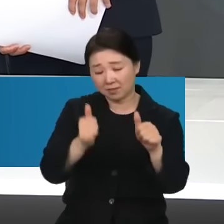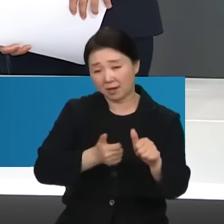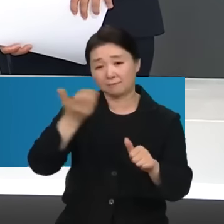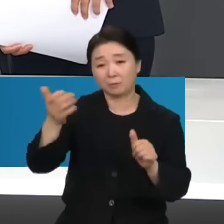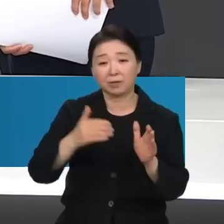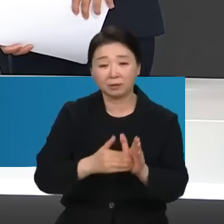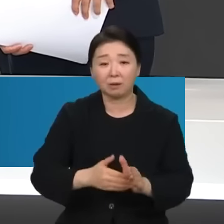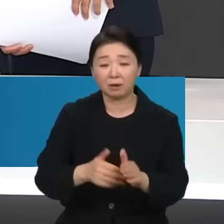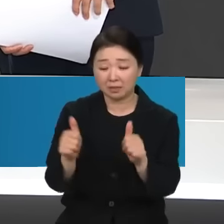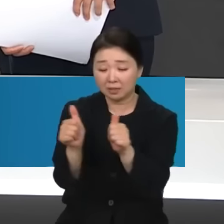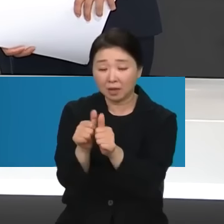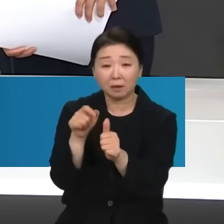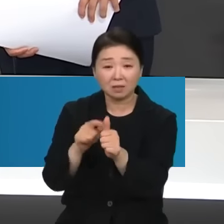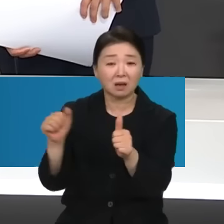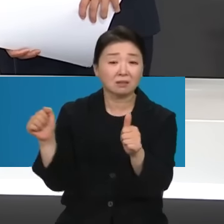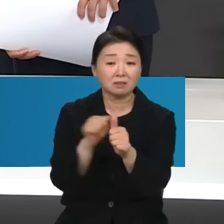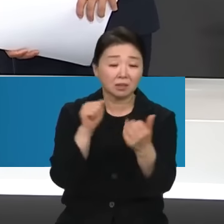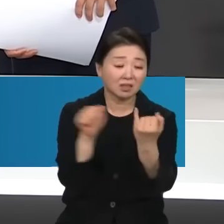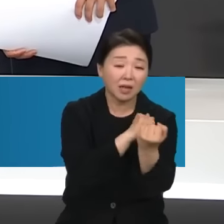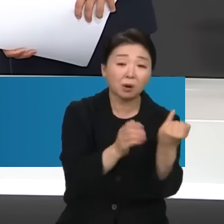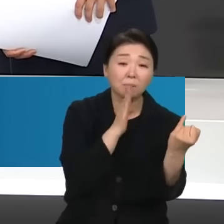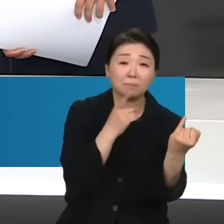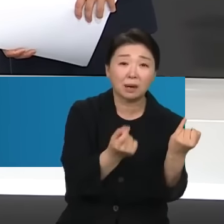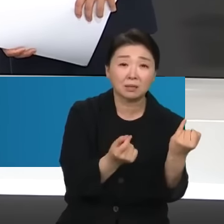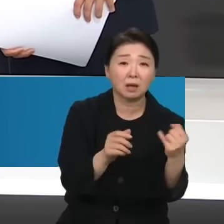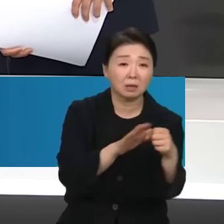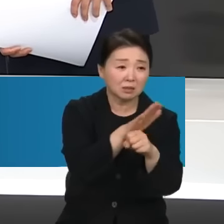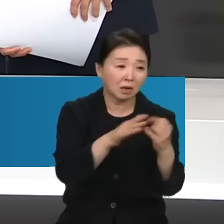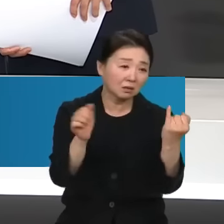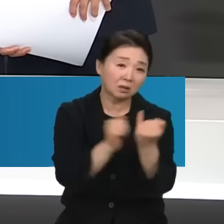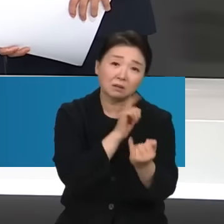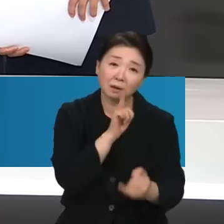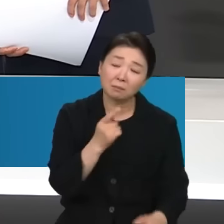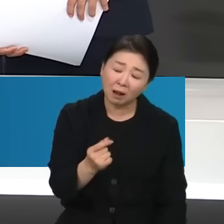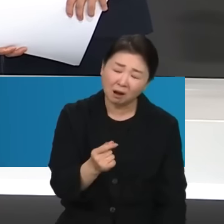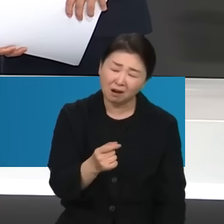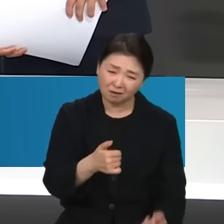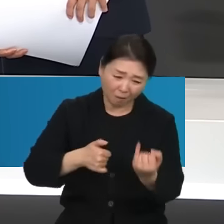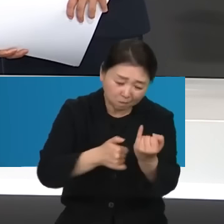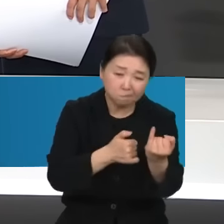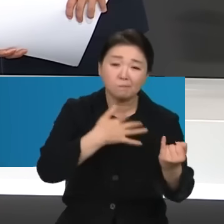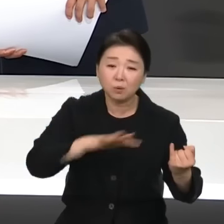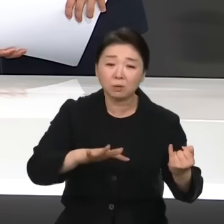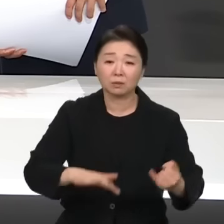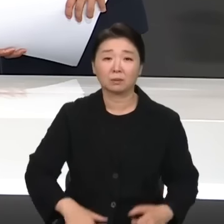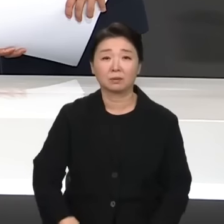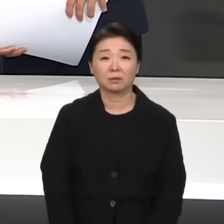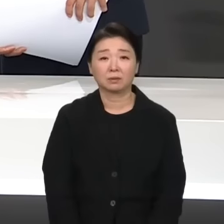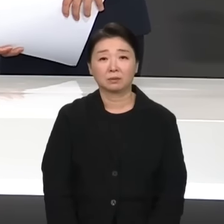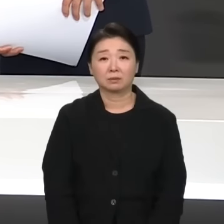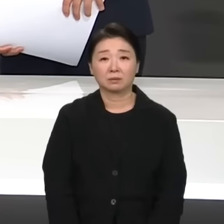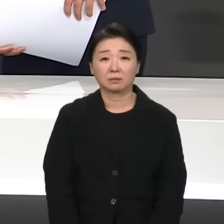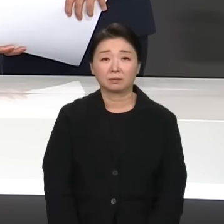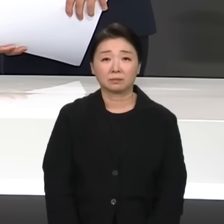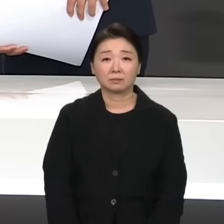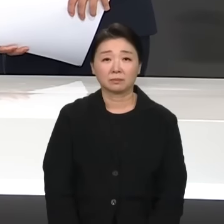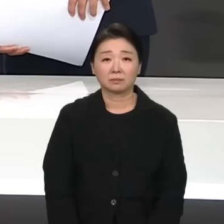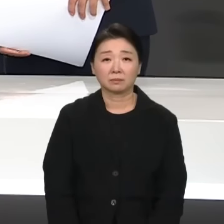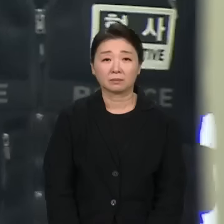넘겨졌습니다. 이 남성은 때린 건 맞지만 사랑해서 그런 거라며 스토킹 혐의를 부인하고 있습니다. 배승주 기자입니다.